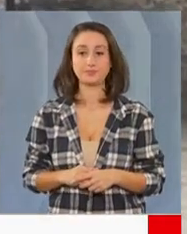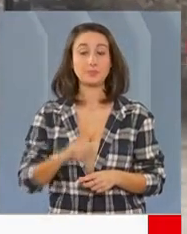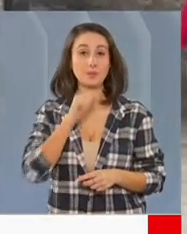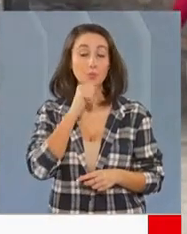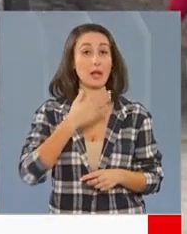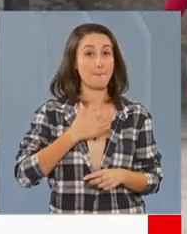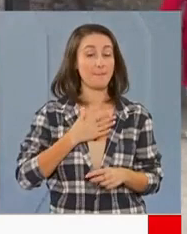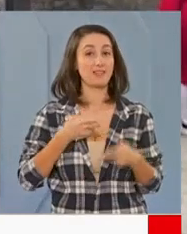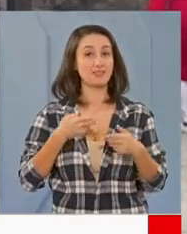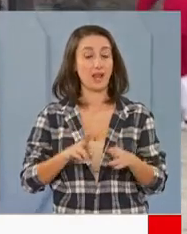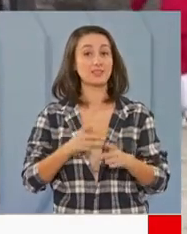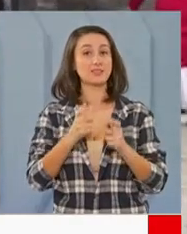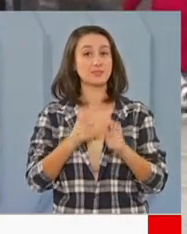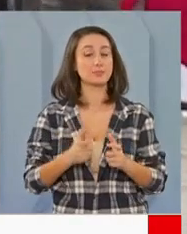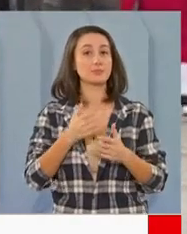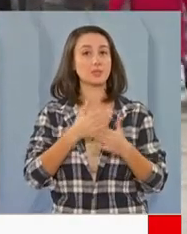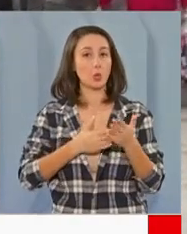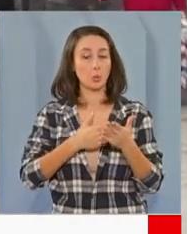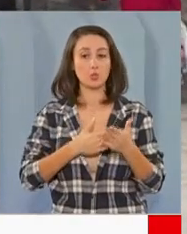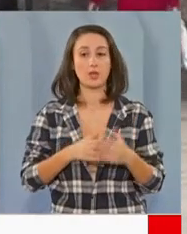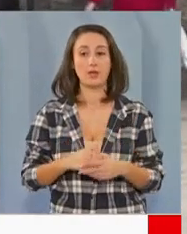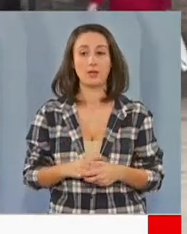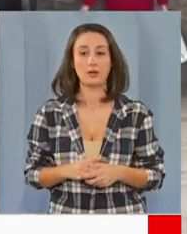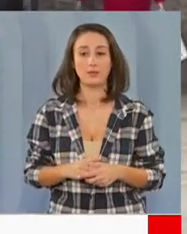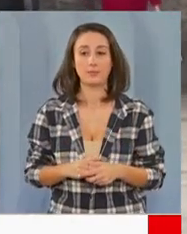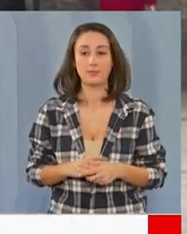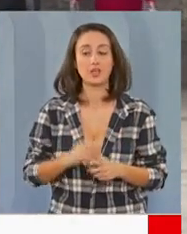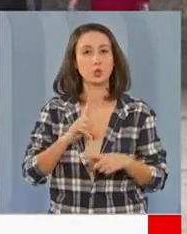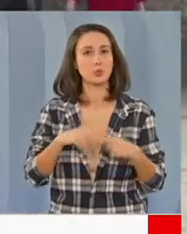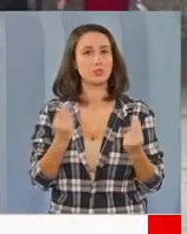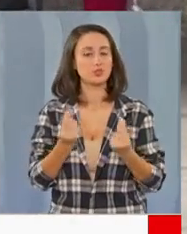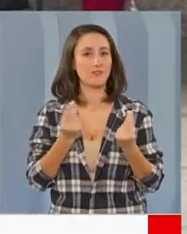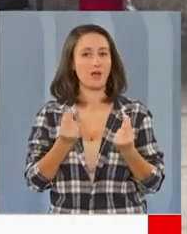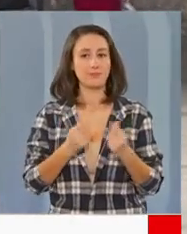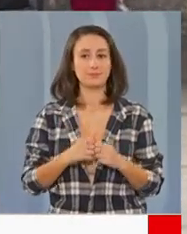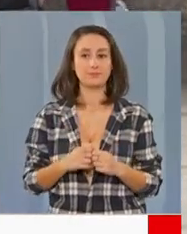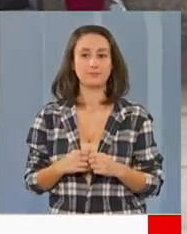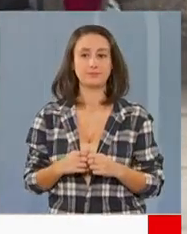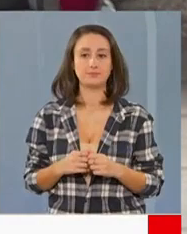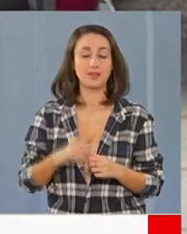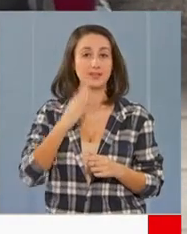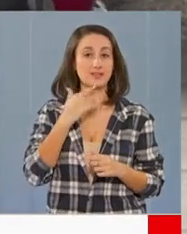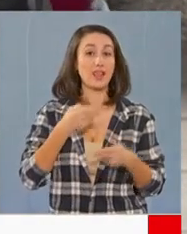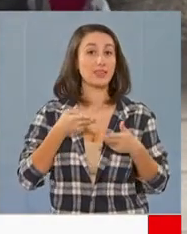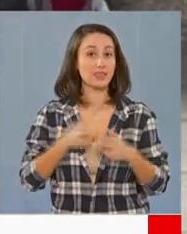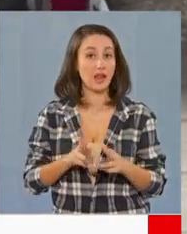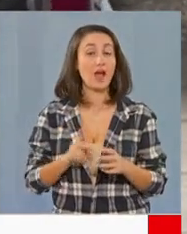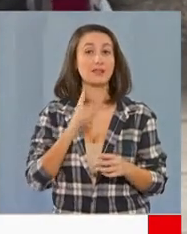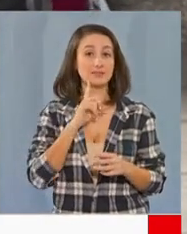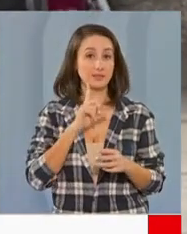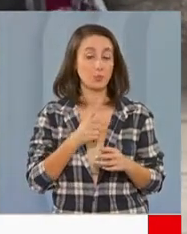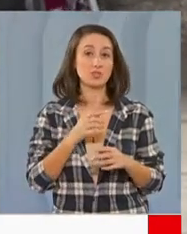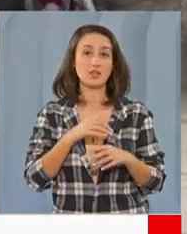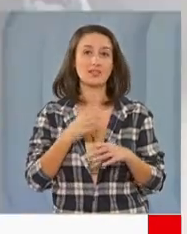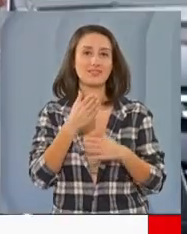Bunica mea este internată la clinica de chirurgie. După câteva zile de internare a trebuit să-i